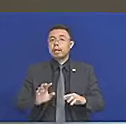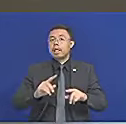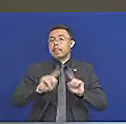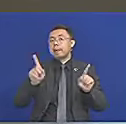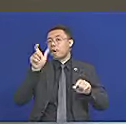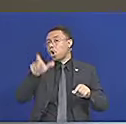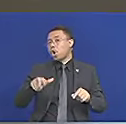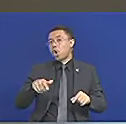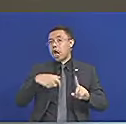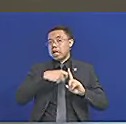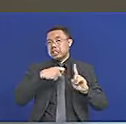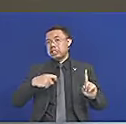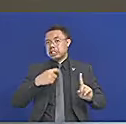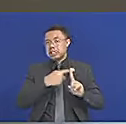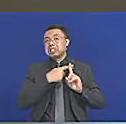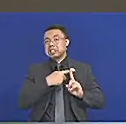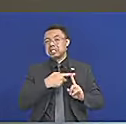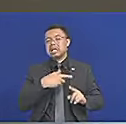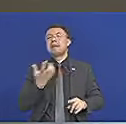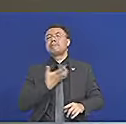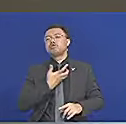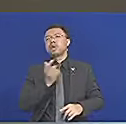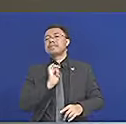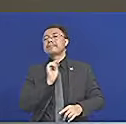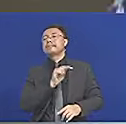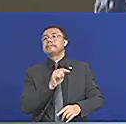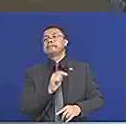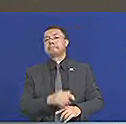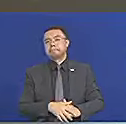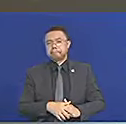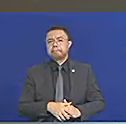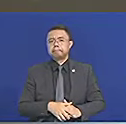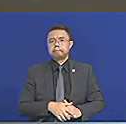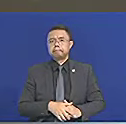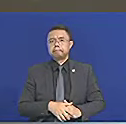Tetapi orang Kristen lebih suka yang begitu itu, saudaraku.